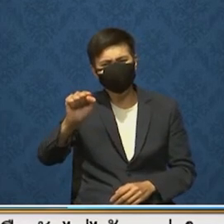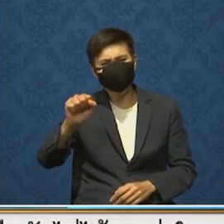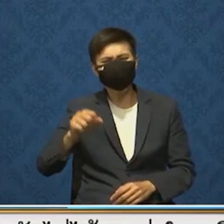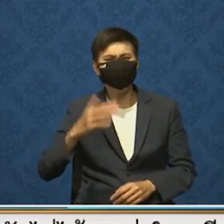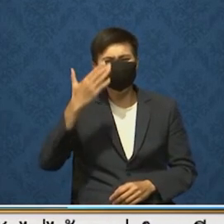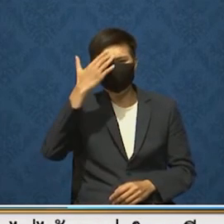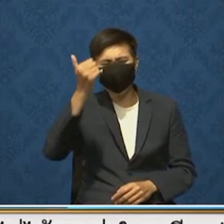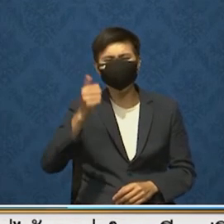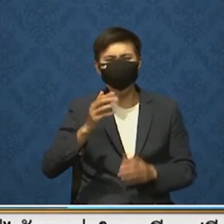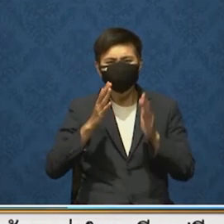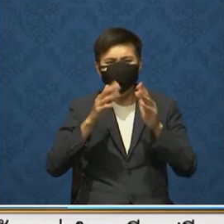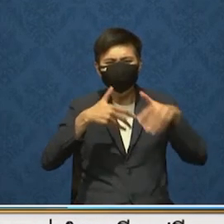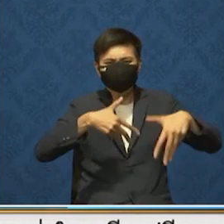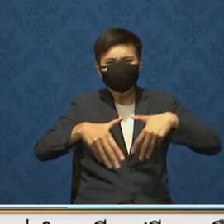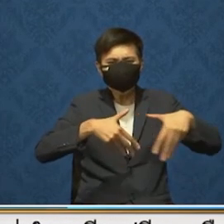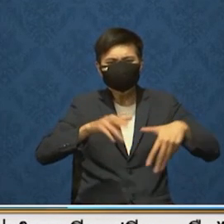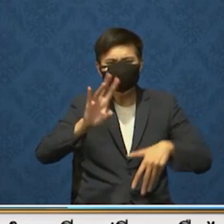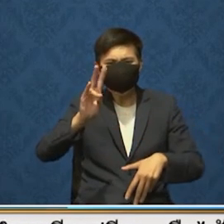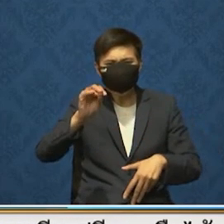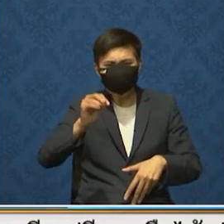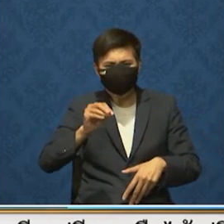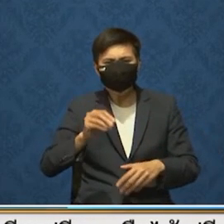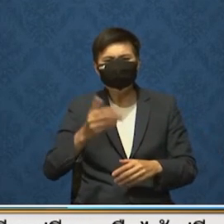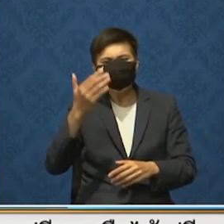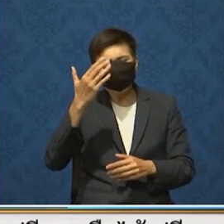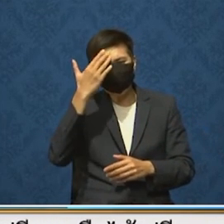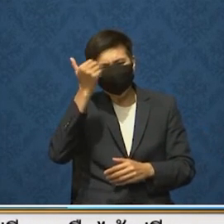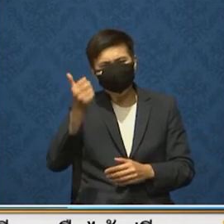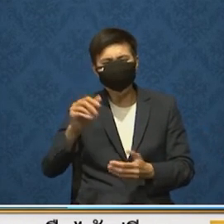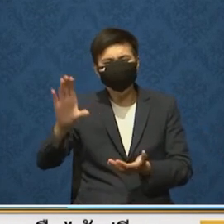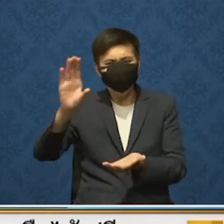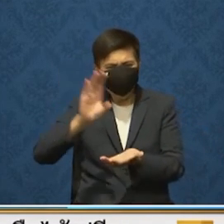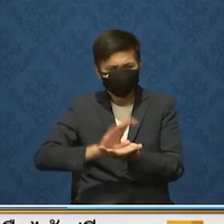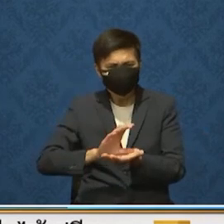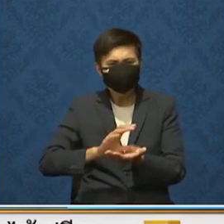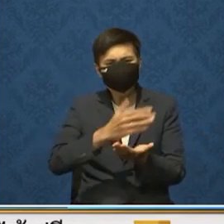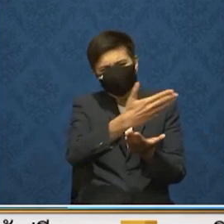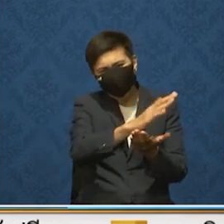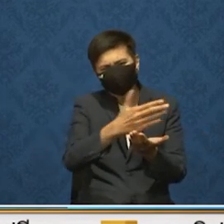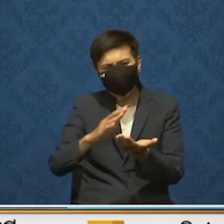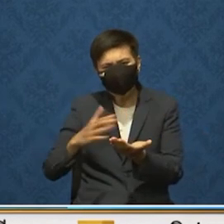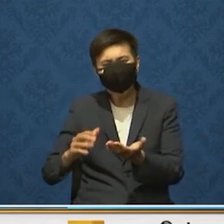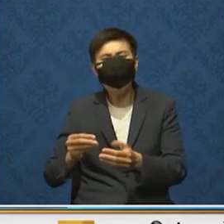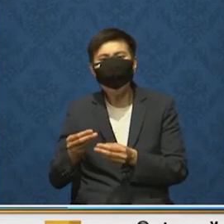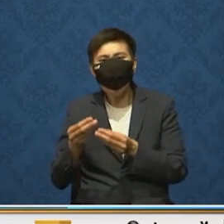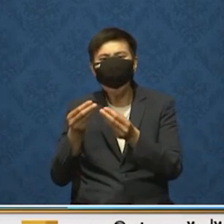ทำไมคประยตถปล่อยให้งบมาณออกมาอย่างนี้นะครับ ก็มนปลนเปอรแต่กองทัพย